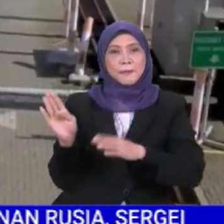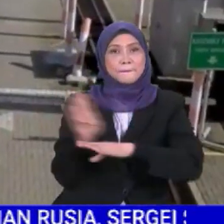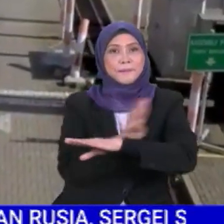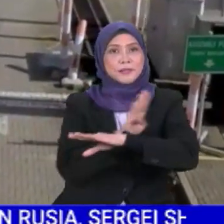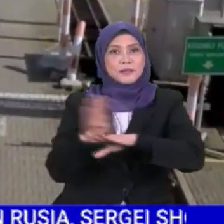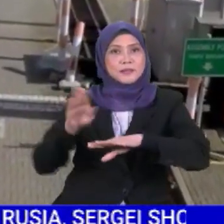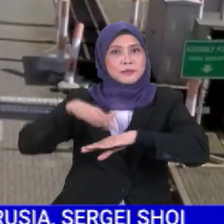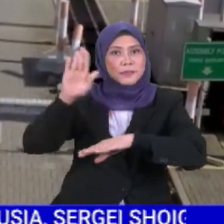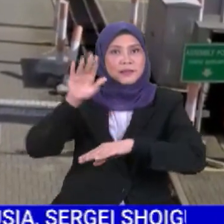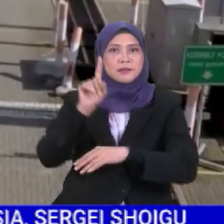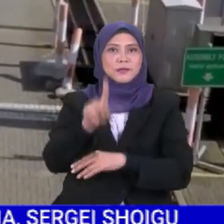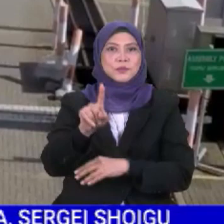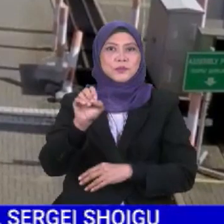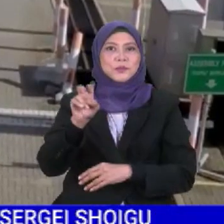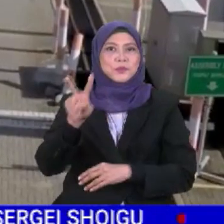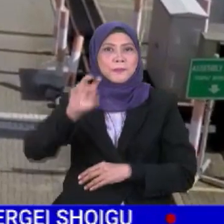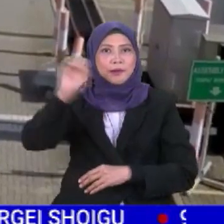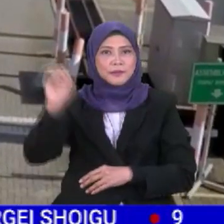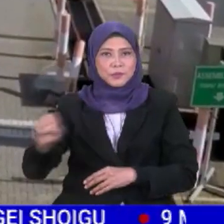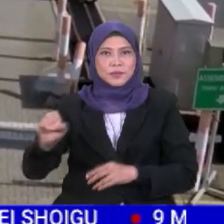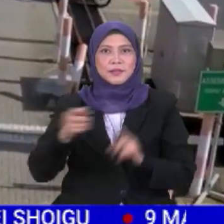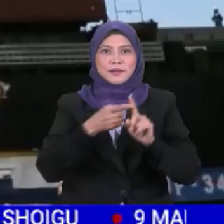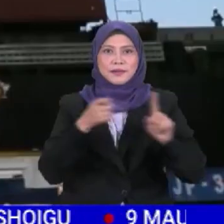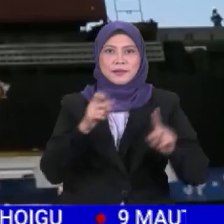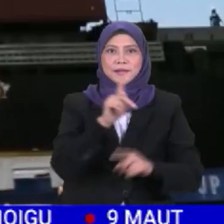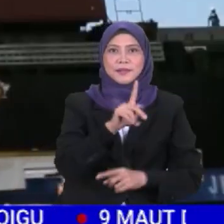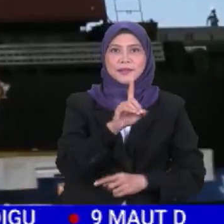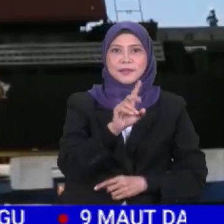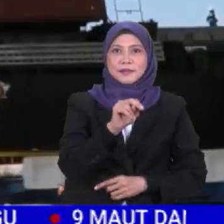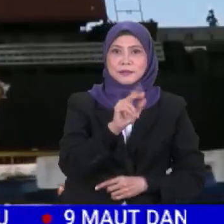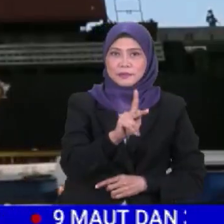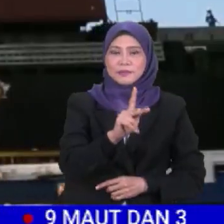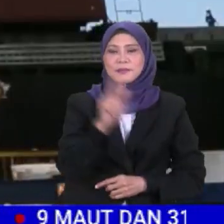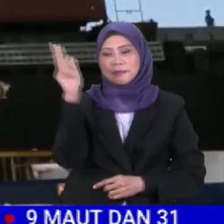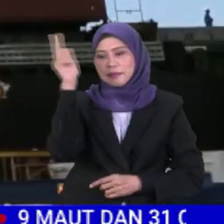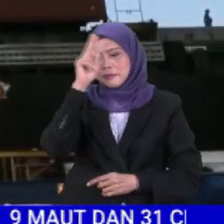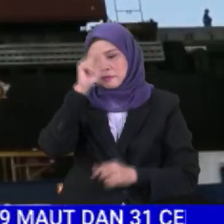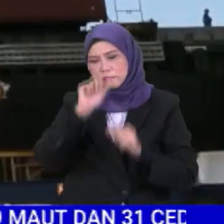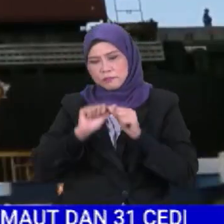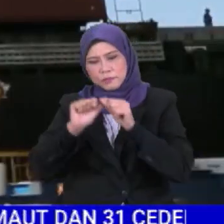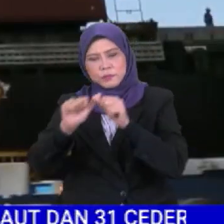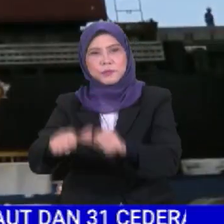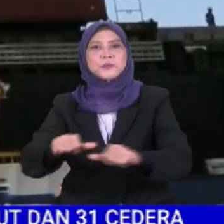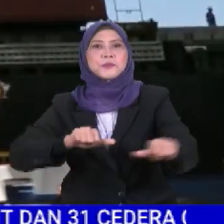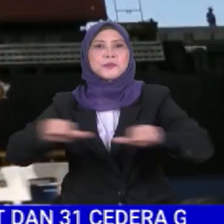perdagangan melebihi 120% daripada KDNK, kerajaan akan terus